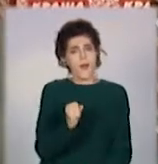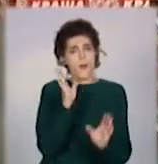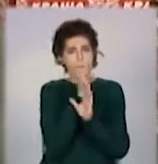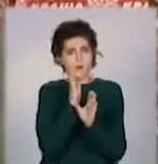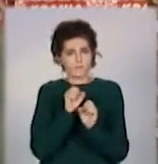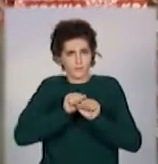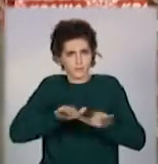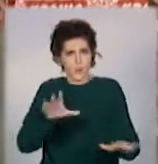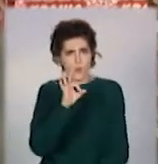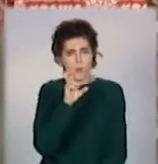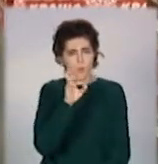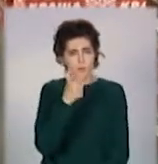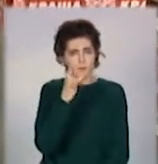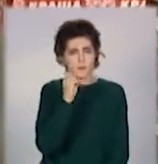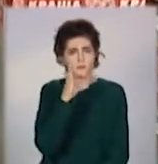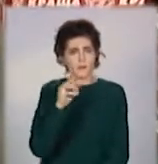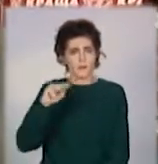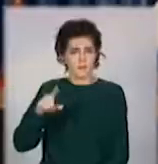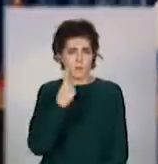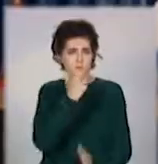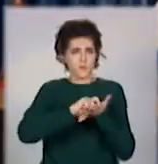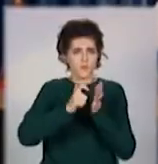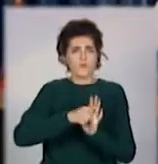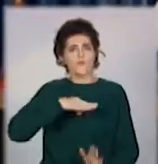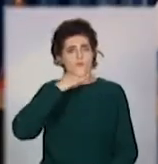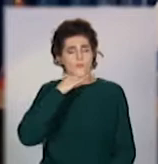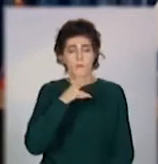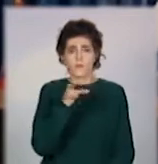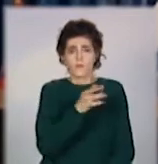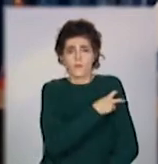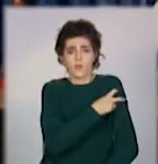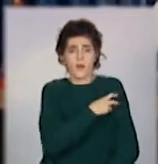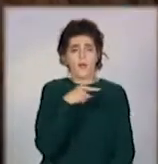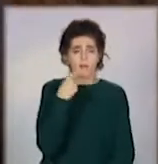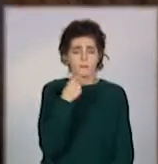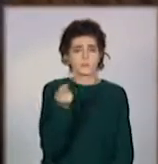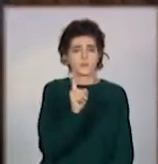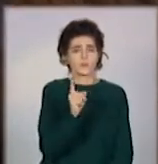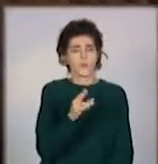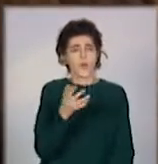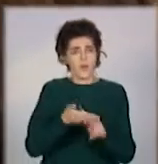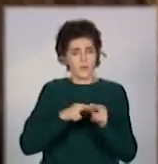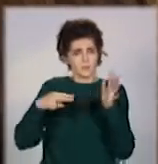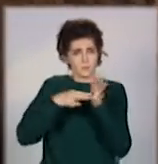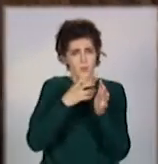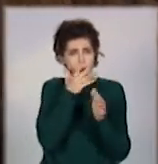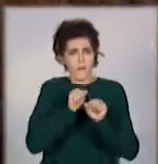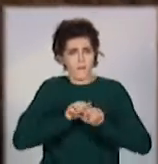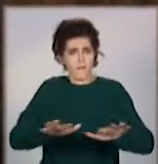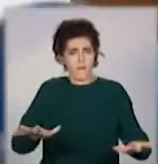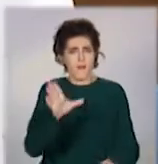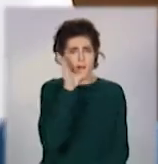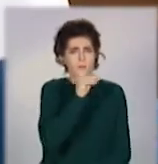идеальный вариант, то есть в одной комнате вполне достаточно. Та лікарі попереджають, такі прилади сушать повітря, а це значно